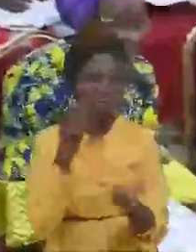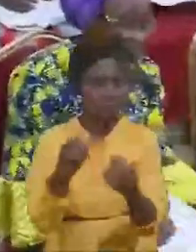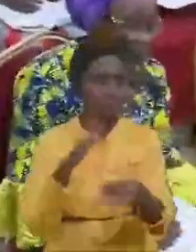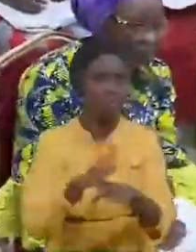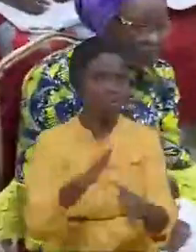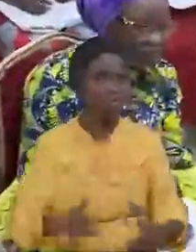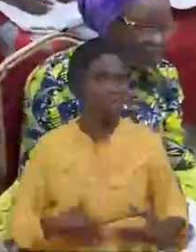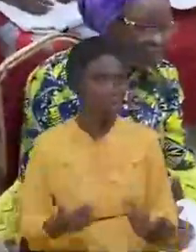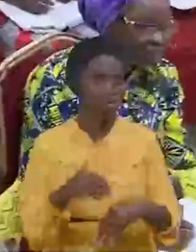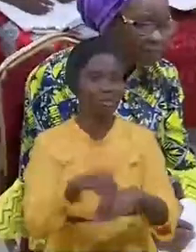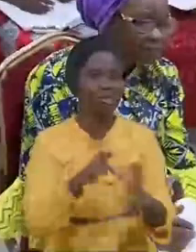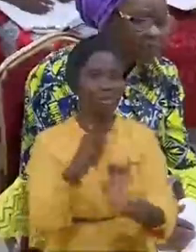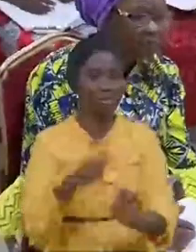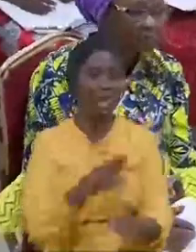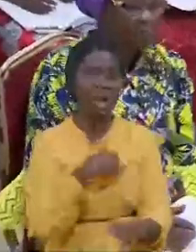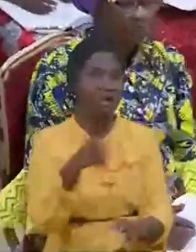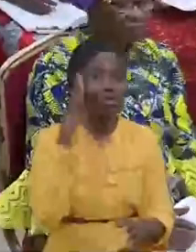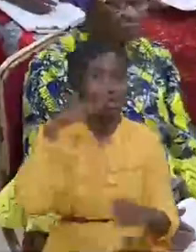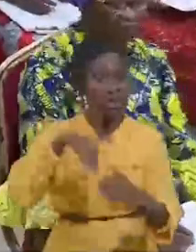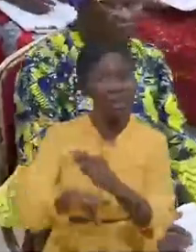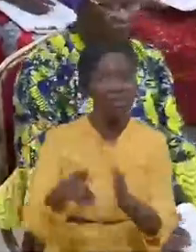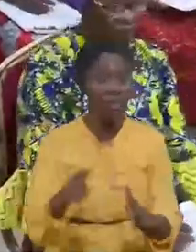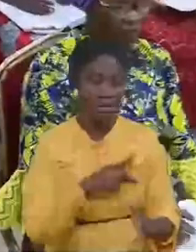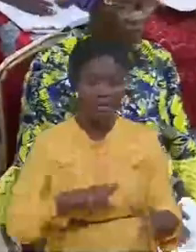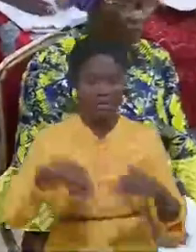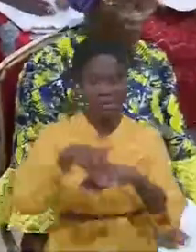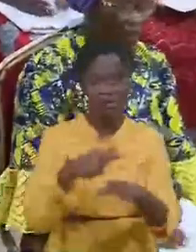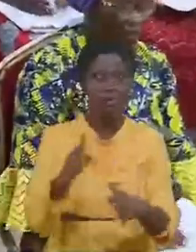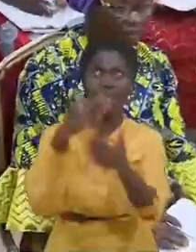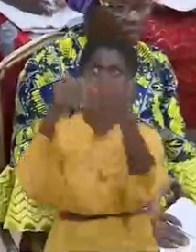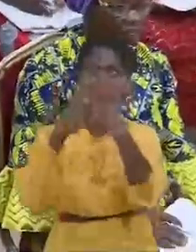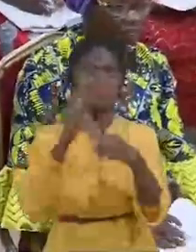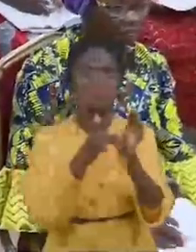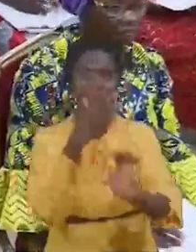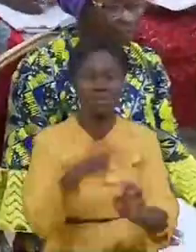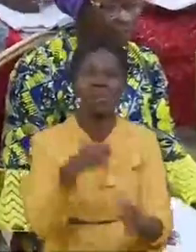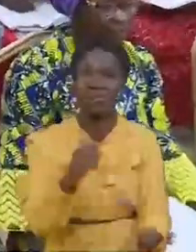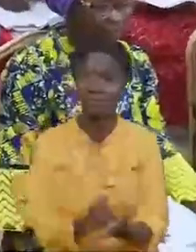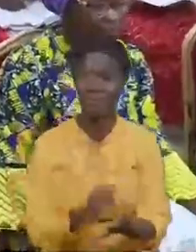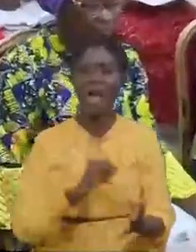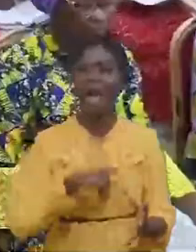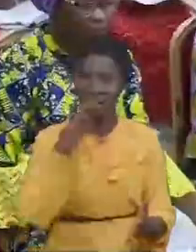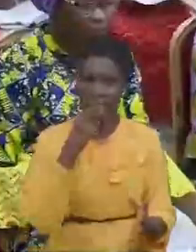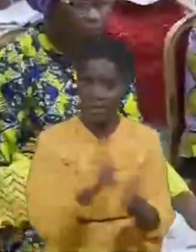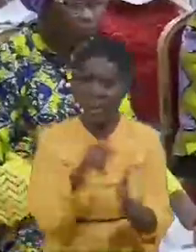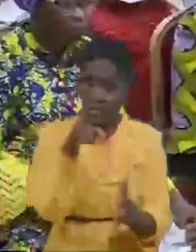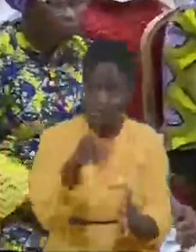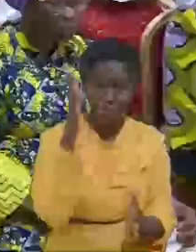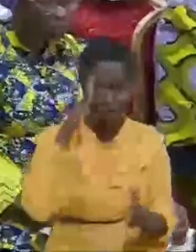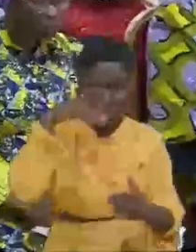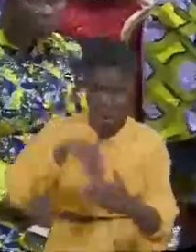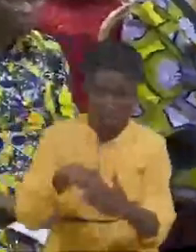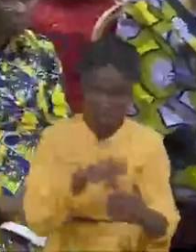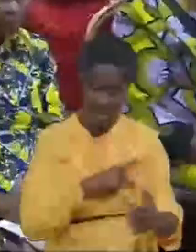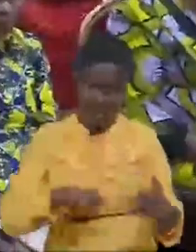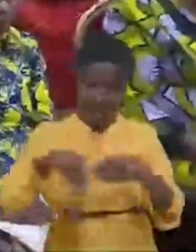vous allez entrer dans le royaume du ciel. Je dis, vous allez entrer dans le